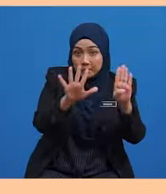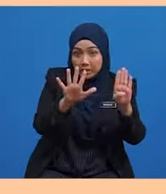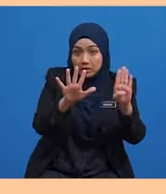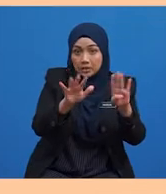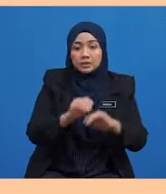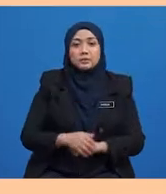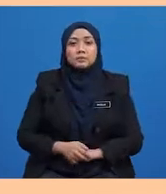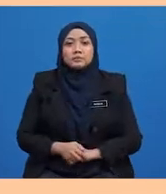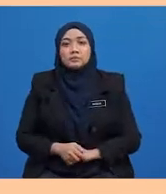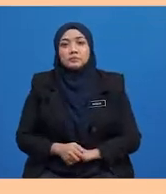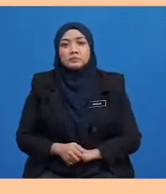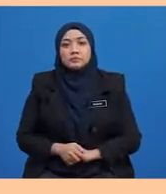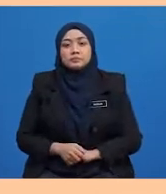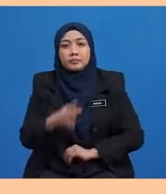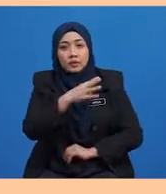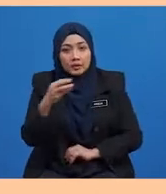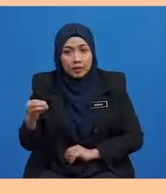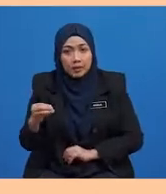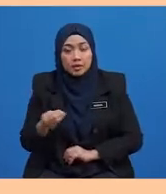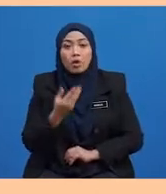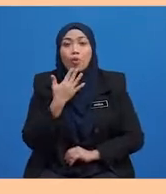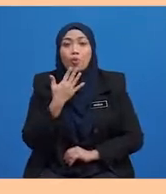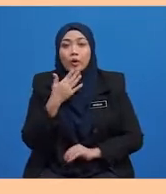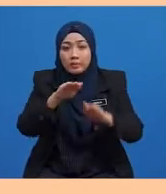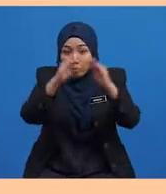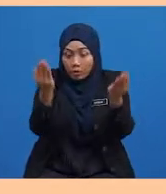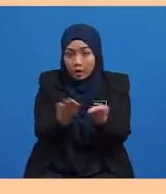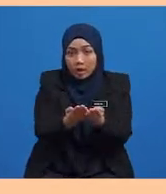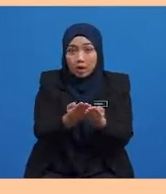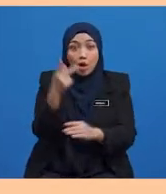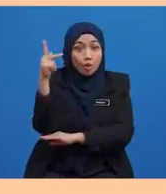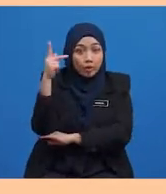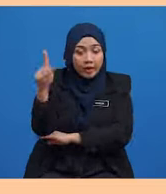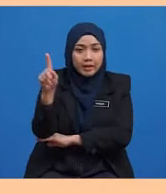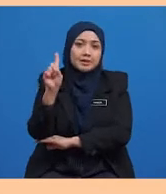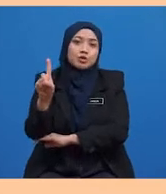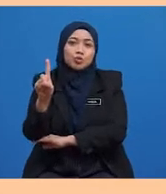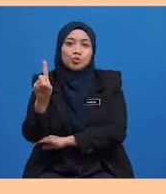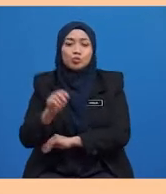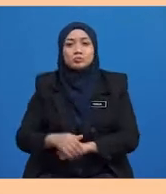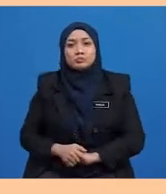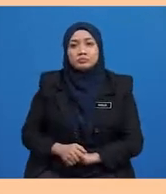5 dan bilangan bola berwarna kuning adalah 1.